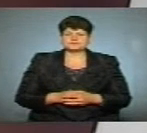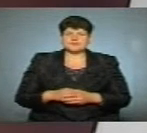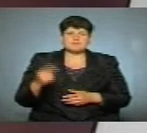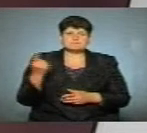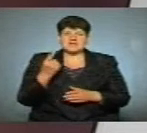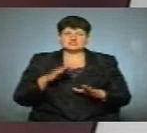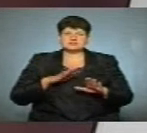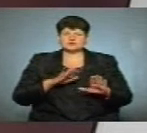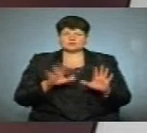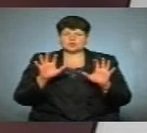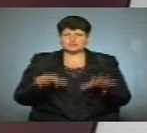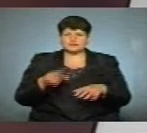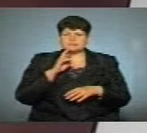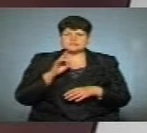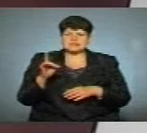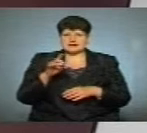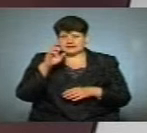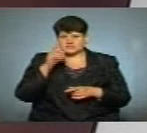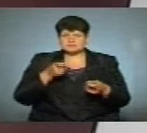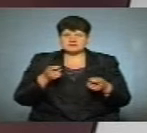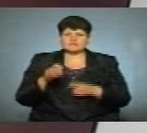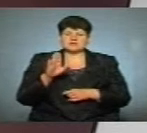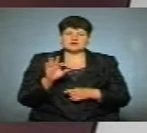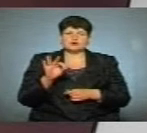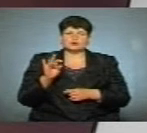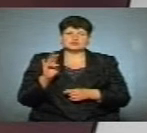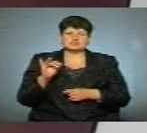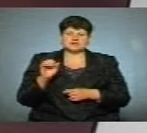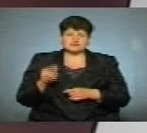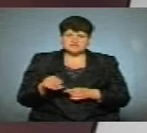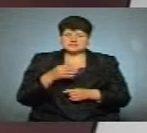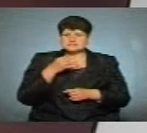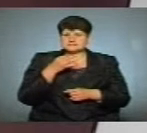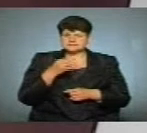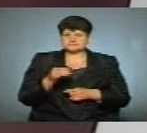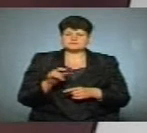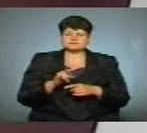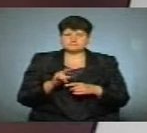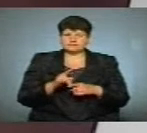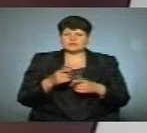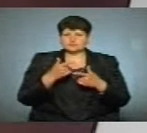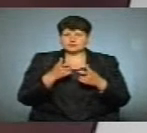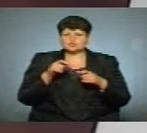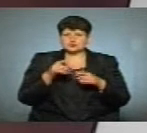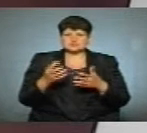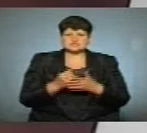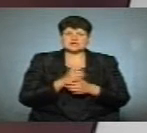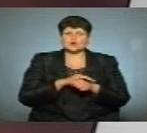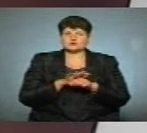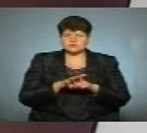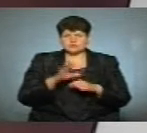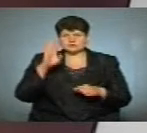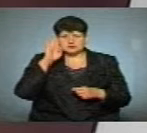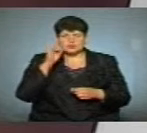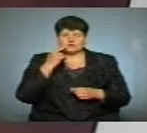Перший заступник голови Кременецької райдержадміністрації В'ячеслав Онишкевич спростував інформацію про те, що у нього виявили коронавірус. За словами